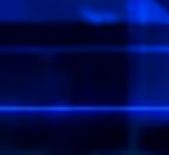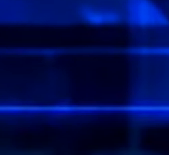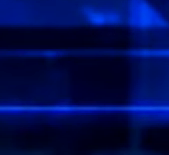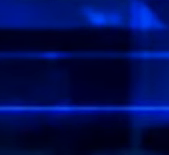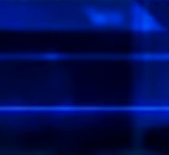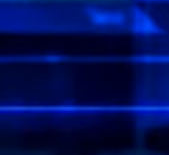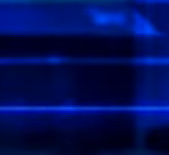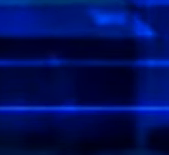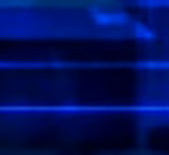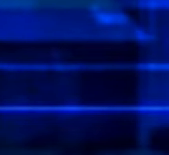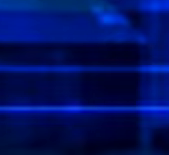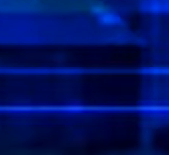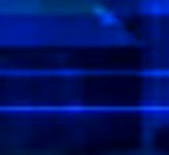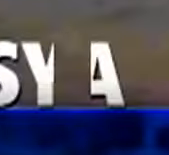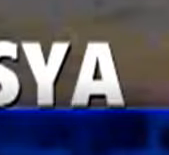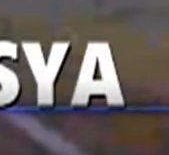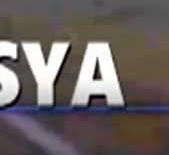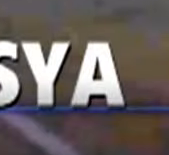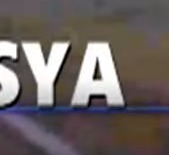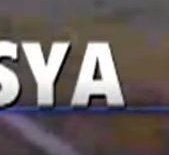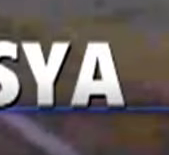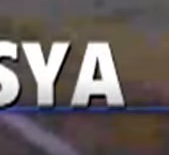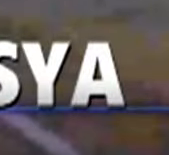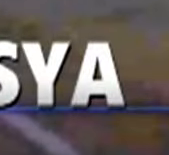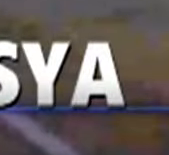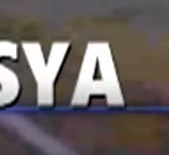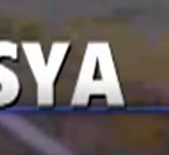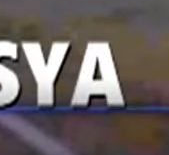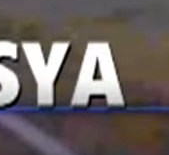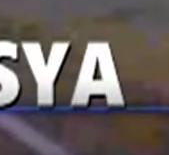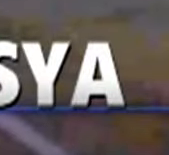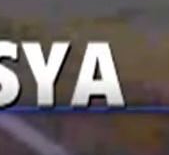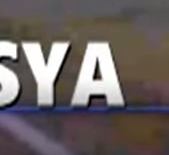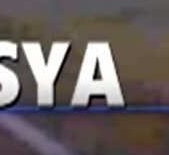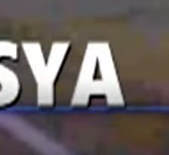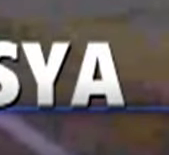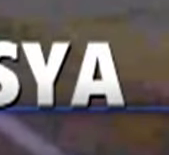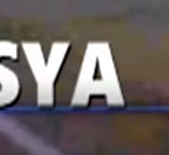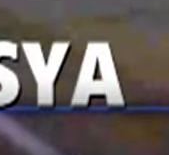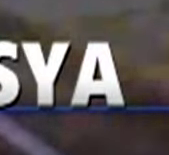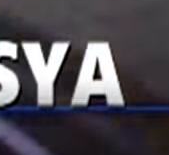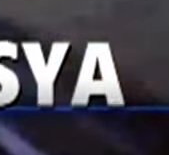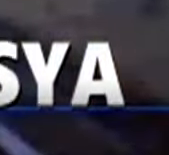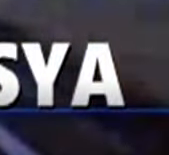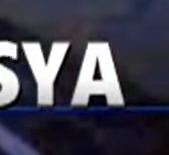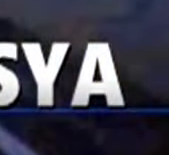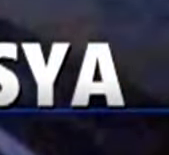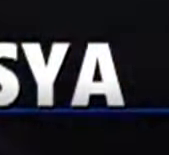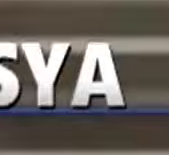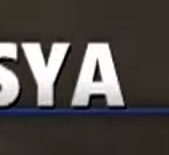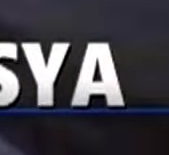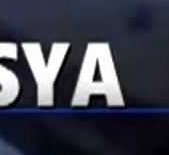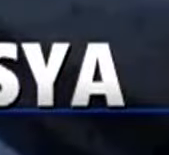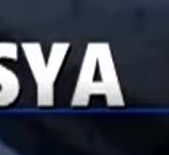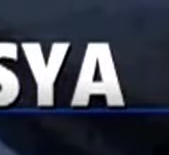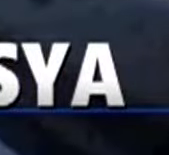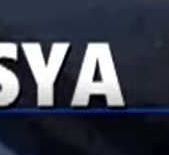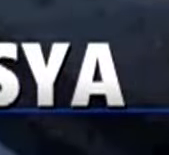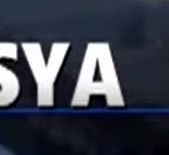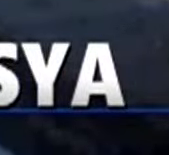una sa lahat kabi kabilang disgrasya sa kalsada